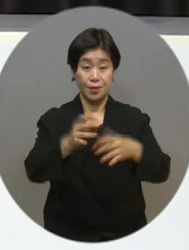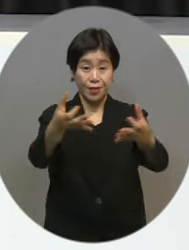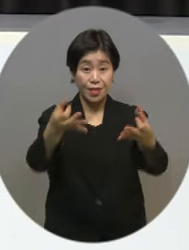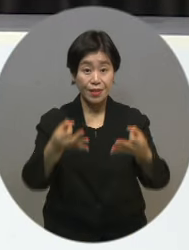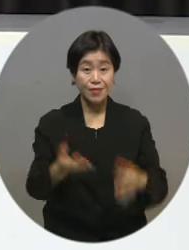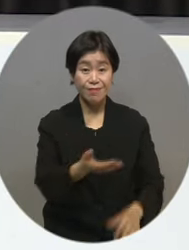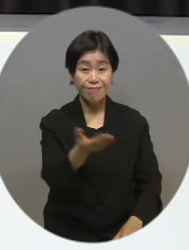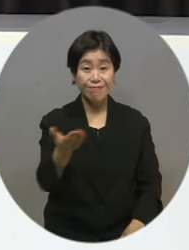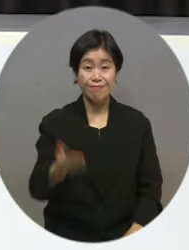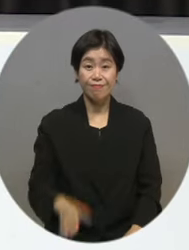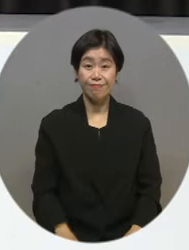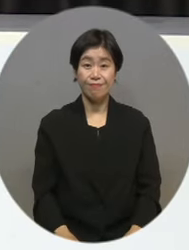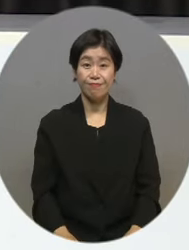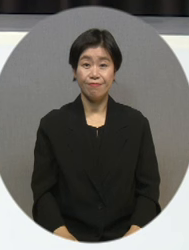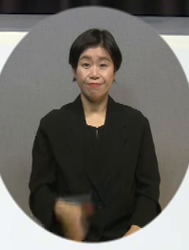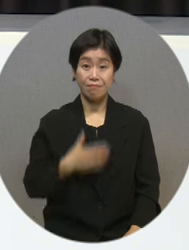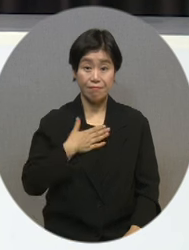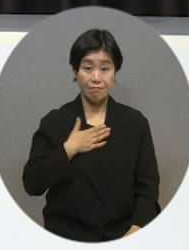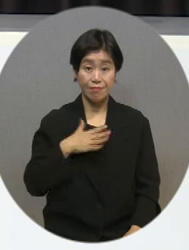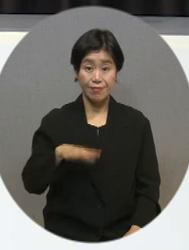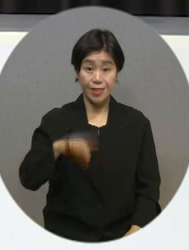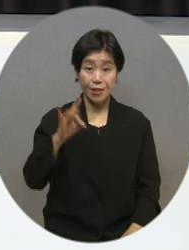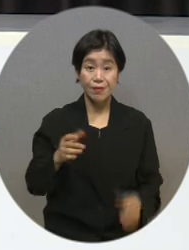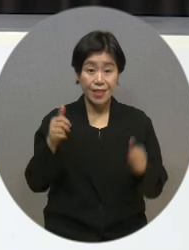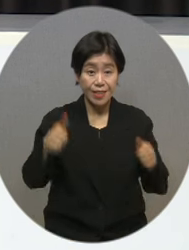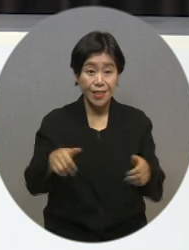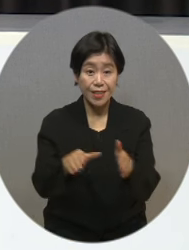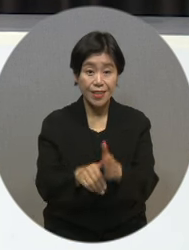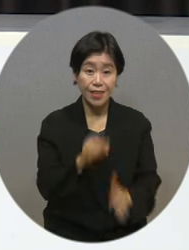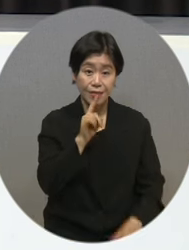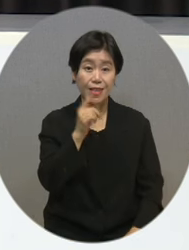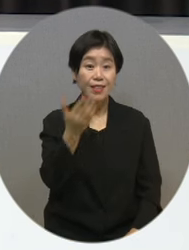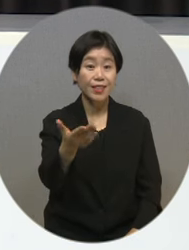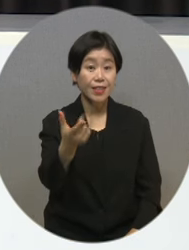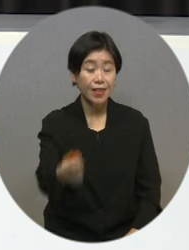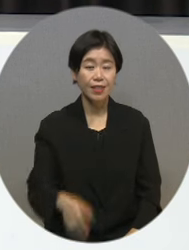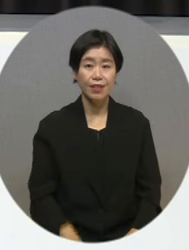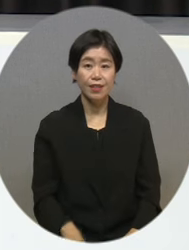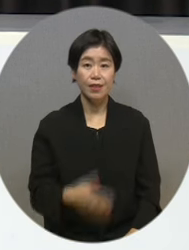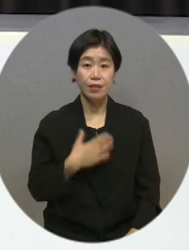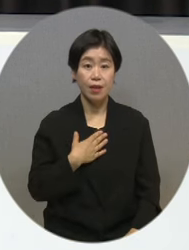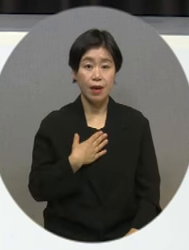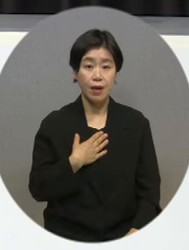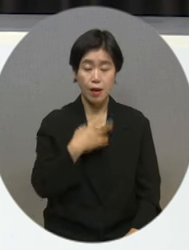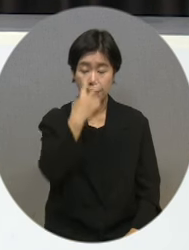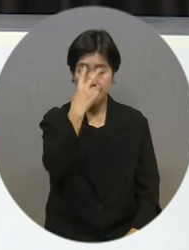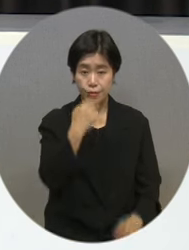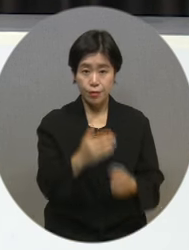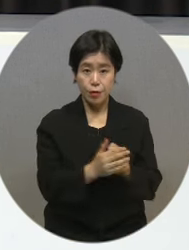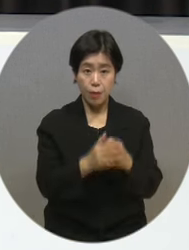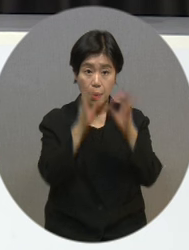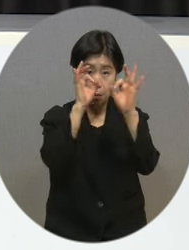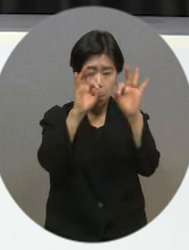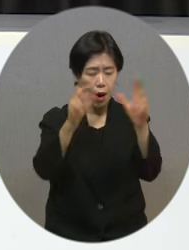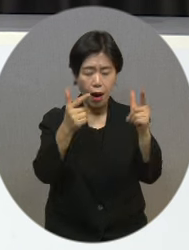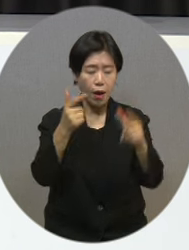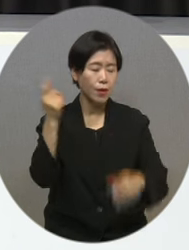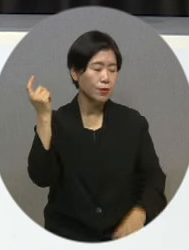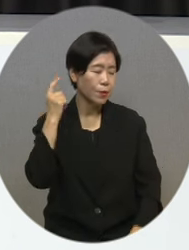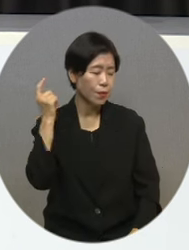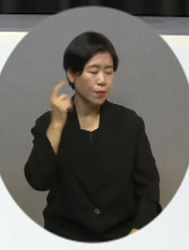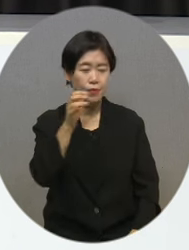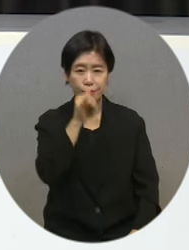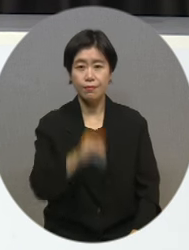시청자 여러분, 아까 제가 처음에 인사할 때 말씀드렸던 것처럼 저는 소리로 봅니다. 대부분